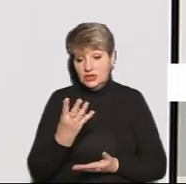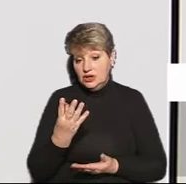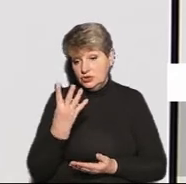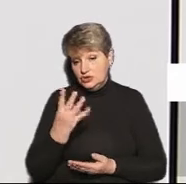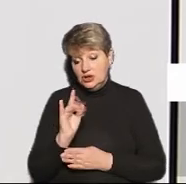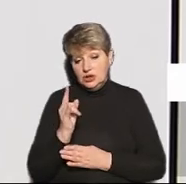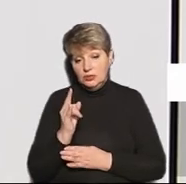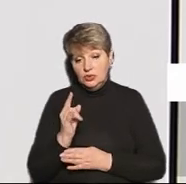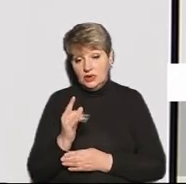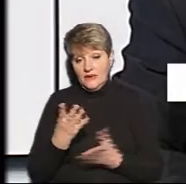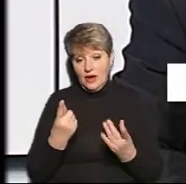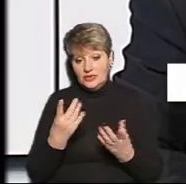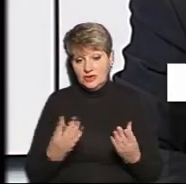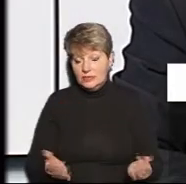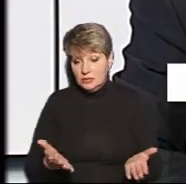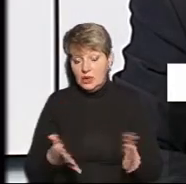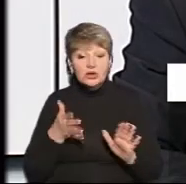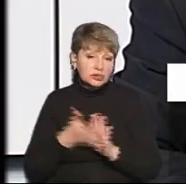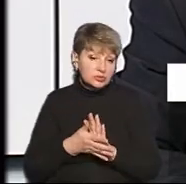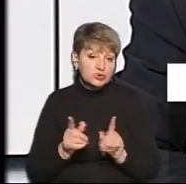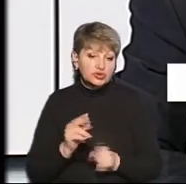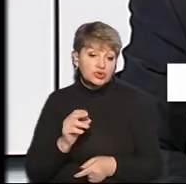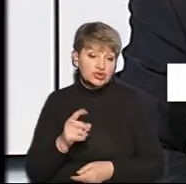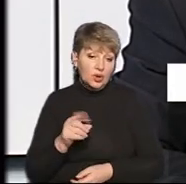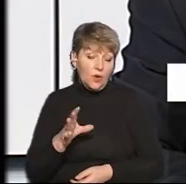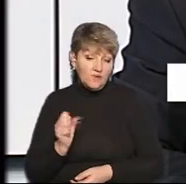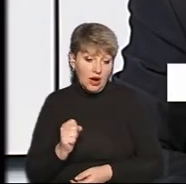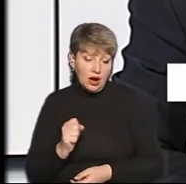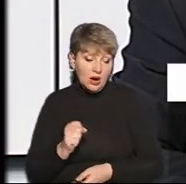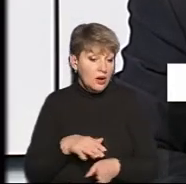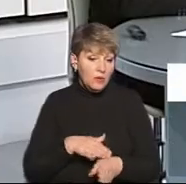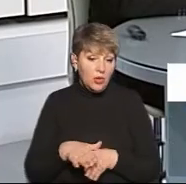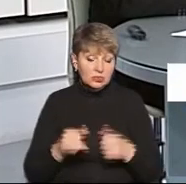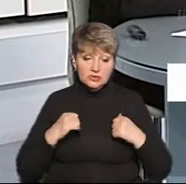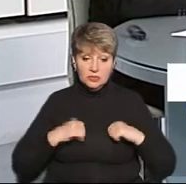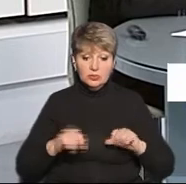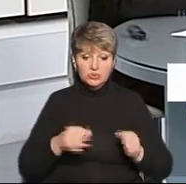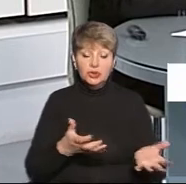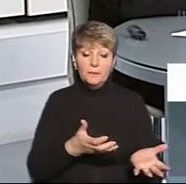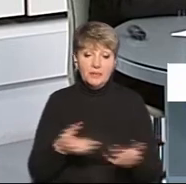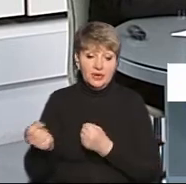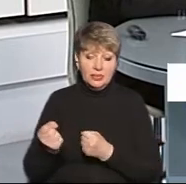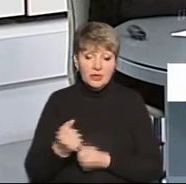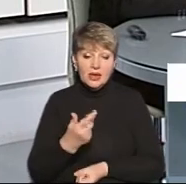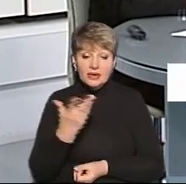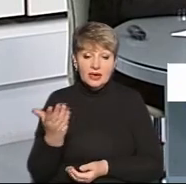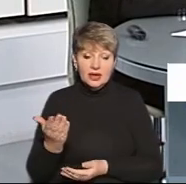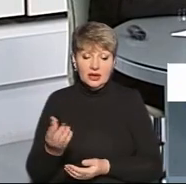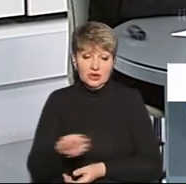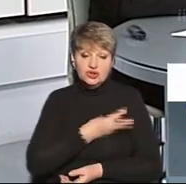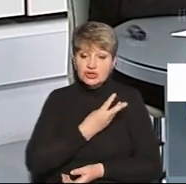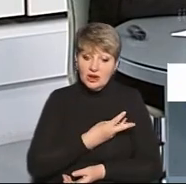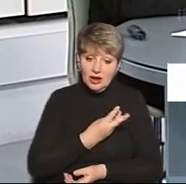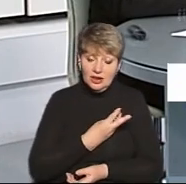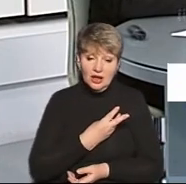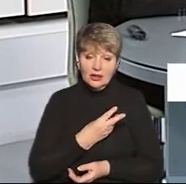день. Тобто, зрозуміло, що Чехова абсолютно спокійно може прийняти кількість охочих, і дай